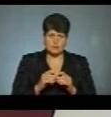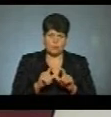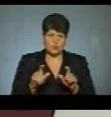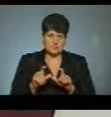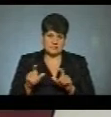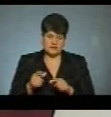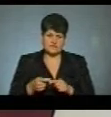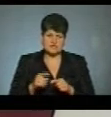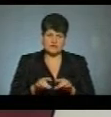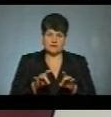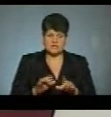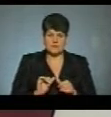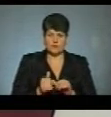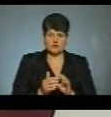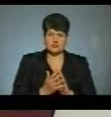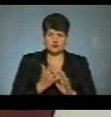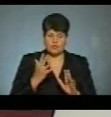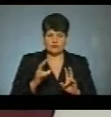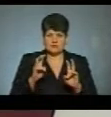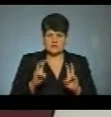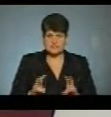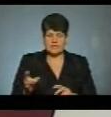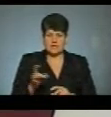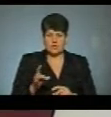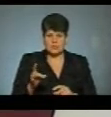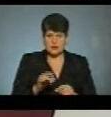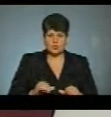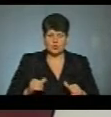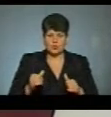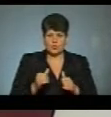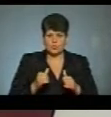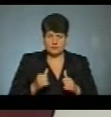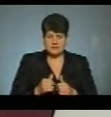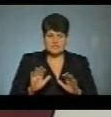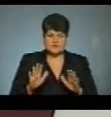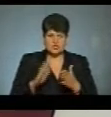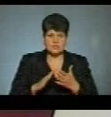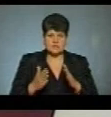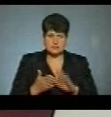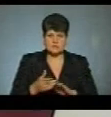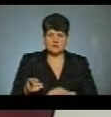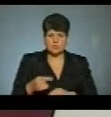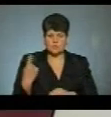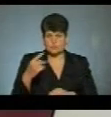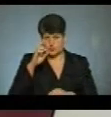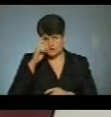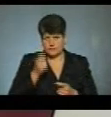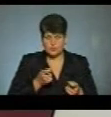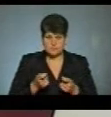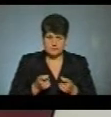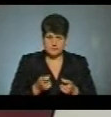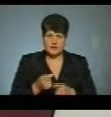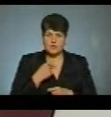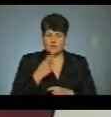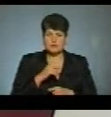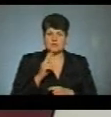вирішили на позачерговому засіданні регіональної комісії з питань техногенно-екологічної безпеки і надзвичайних ситуацій Тернопільської облдержадміністрації. За